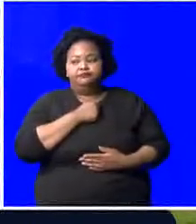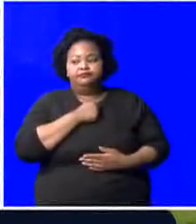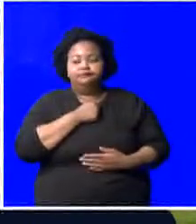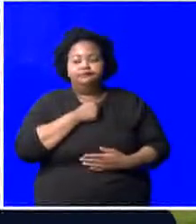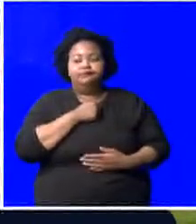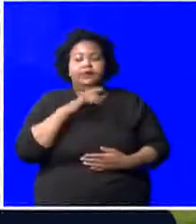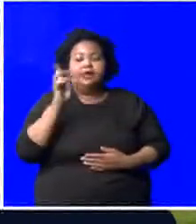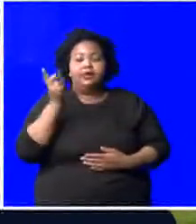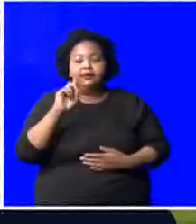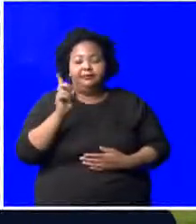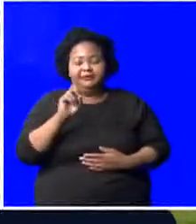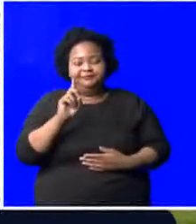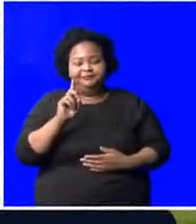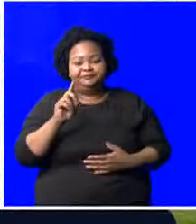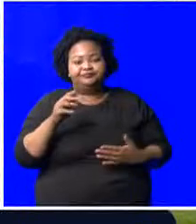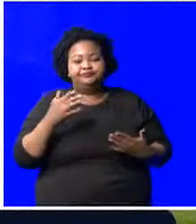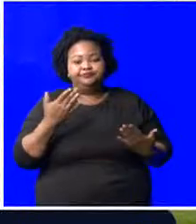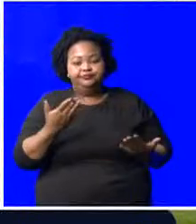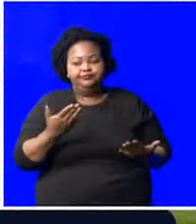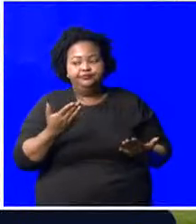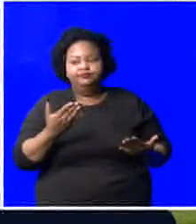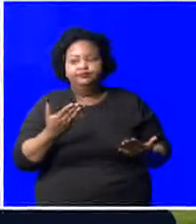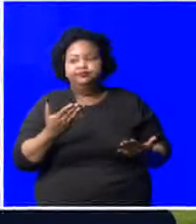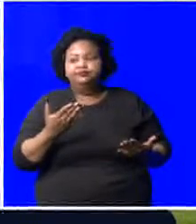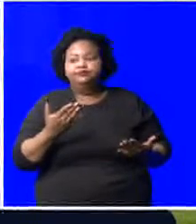ngwaka Dlamini, ulamasuku.